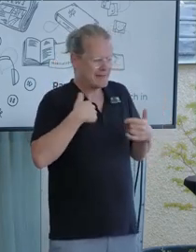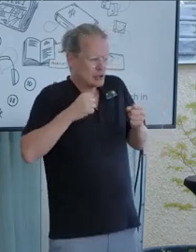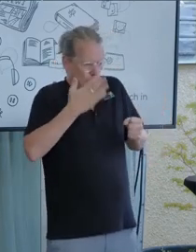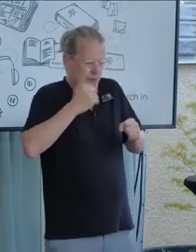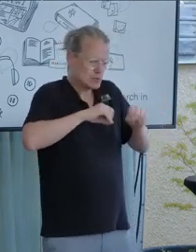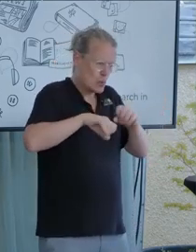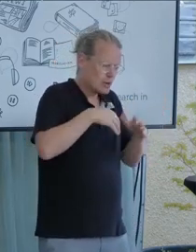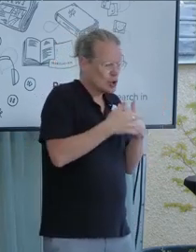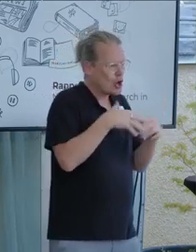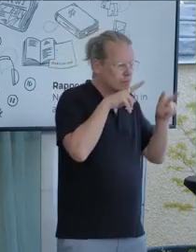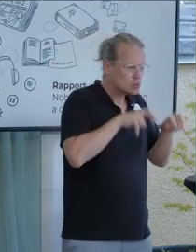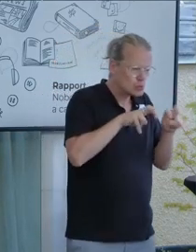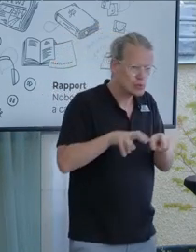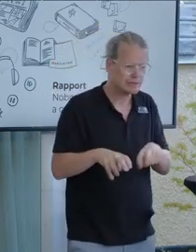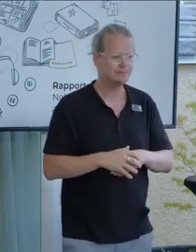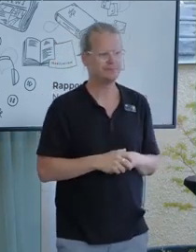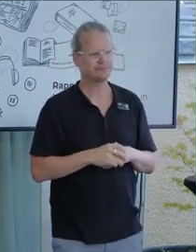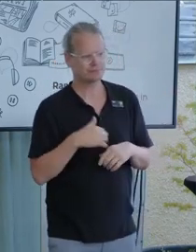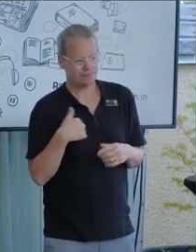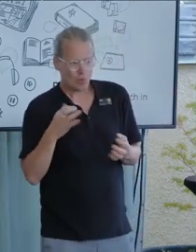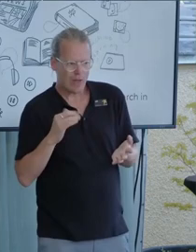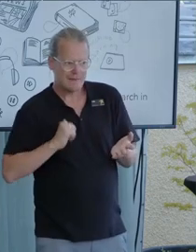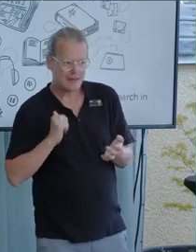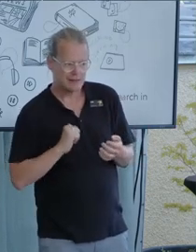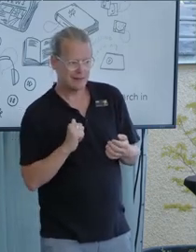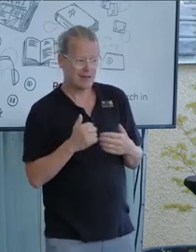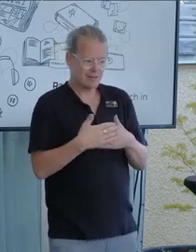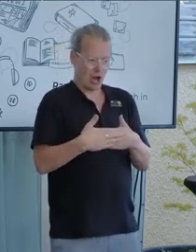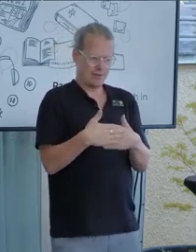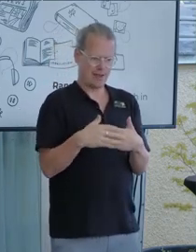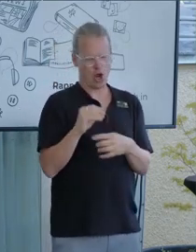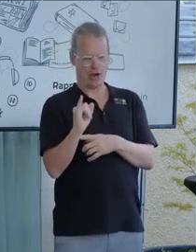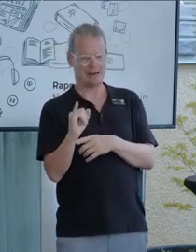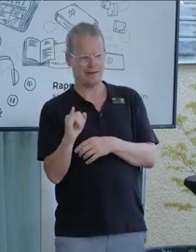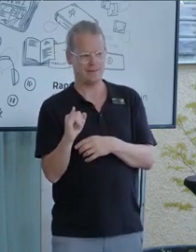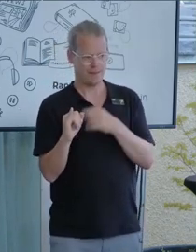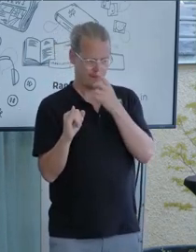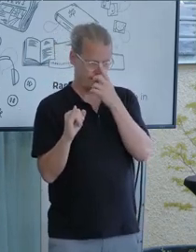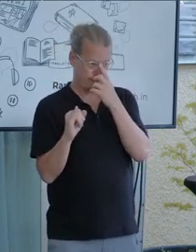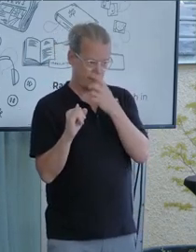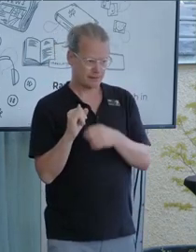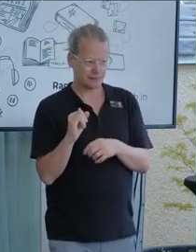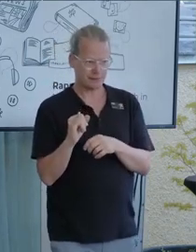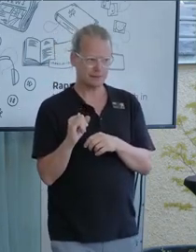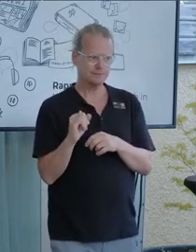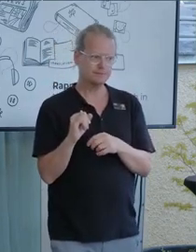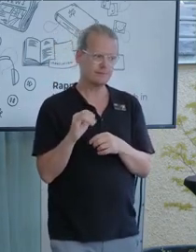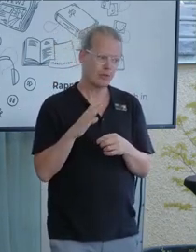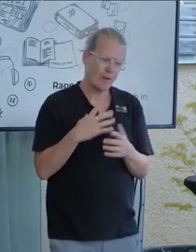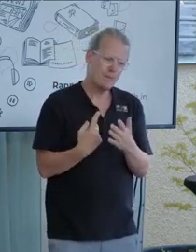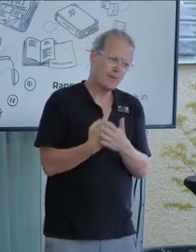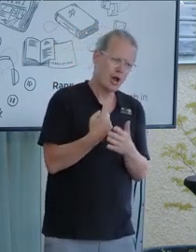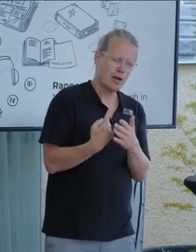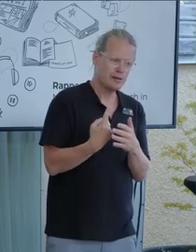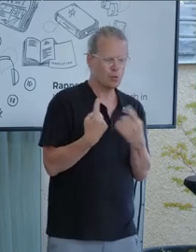när man använder sig av text- och datautvinning, artificiella intelligenser, vad man nu än väljer att kalla det för någonting, så har man en unik och ganska ny möjlighet att